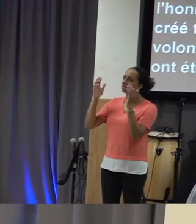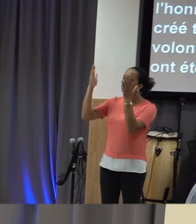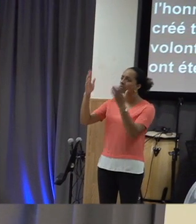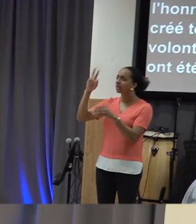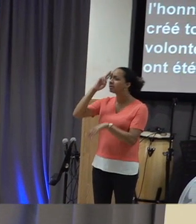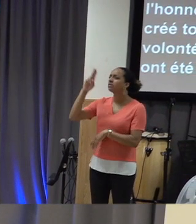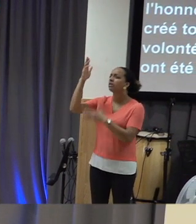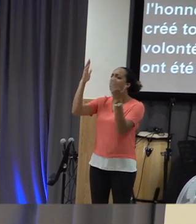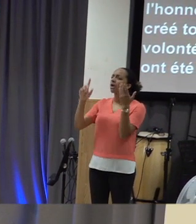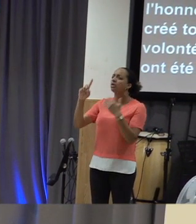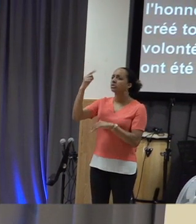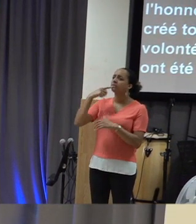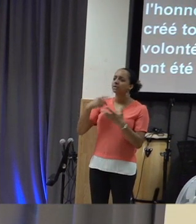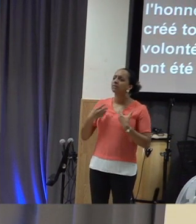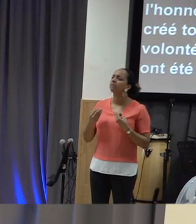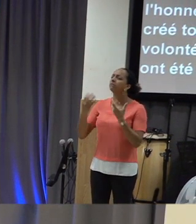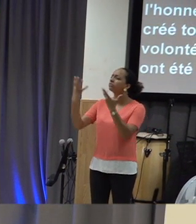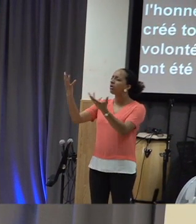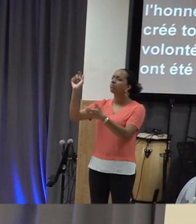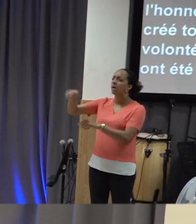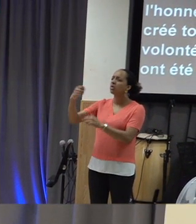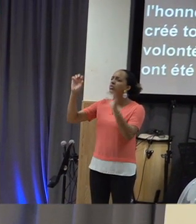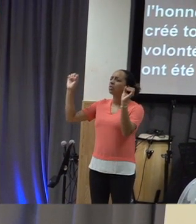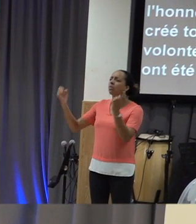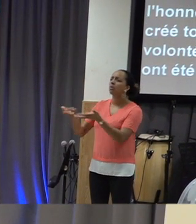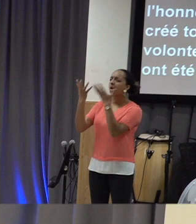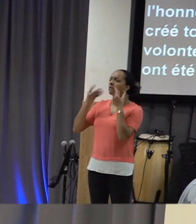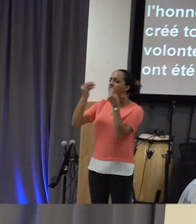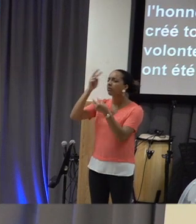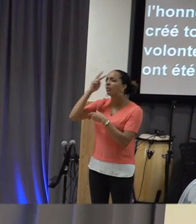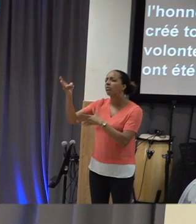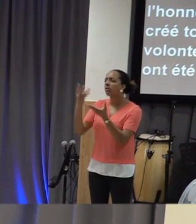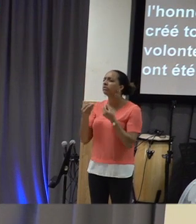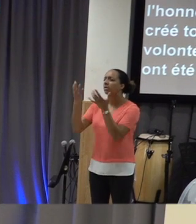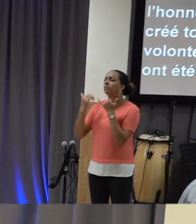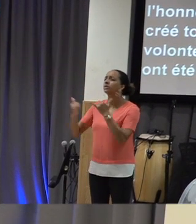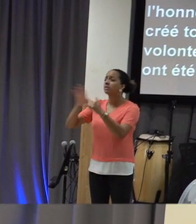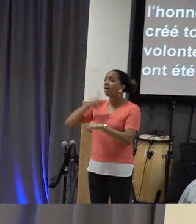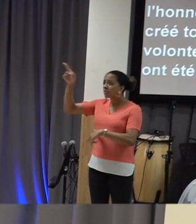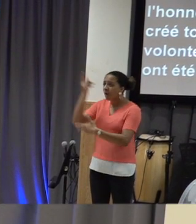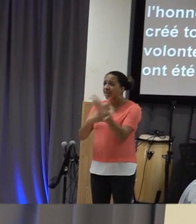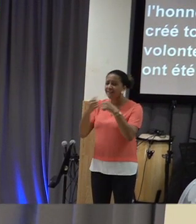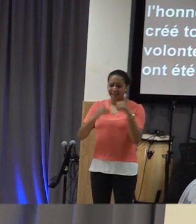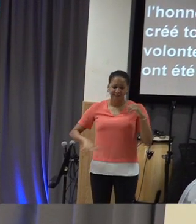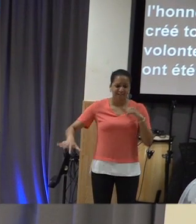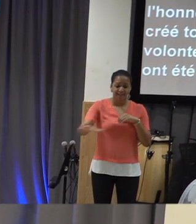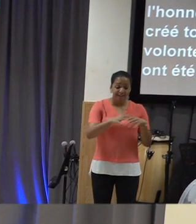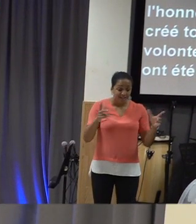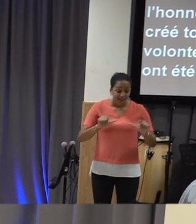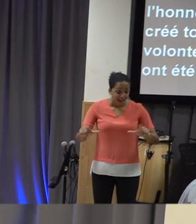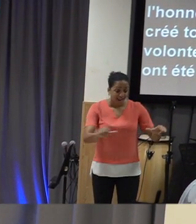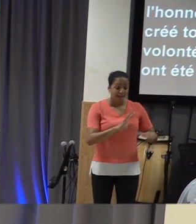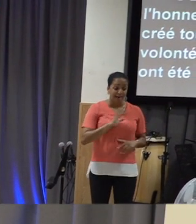de recevoir la gloire et l'honneur et la puissance, car tu as créé toutes choses, et c'est par ta volonté qu'elles existent, qu'elles ont été